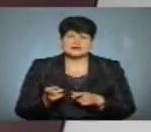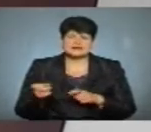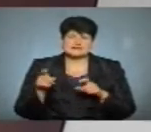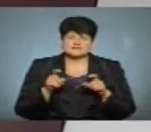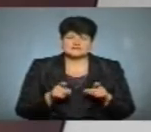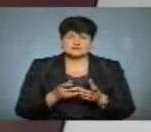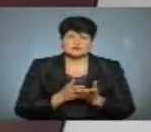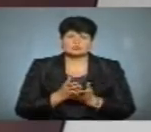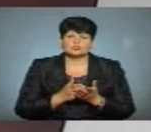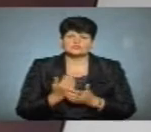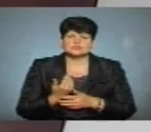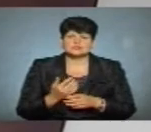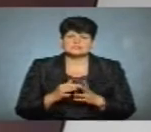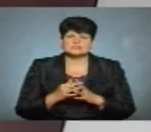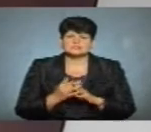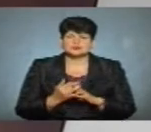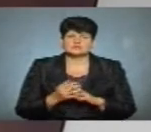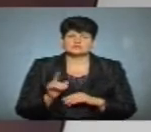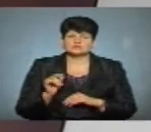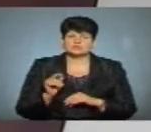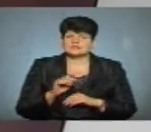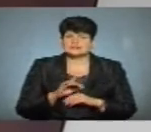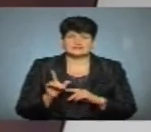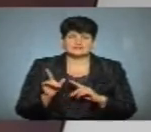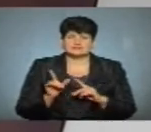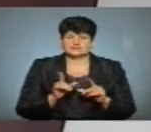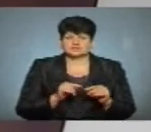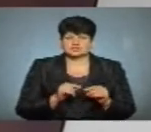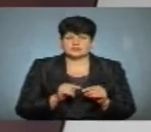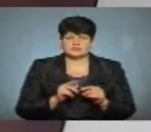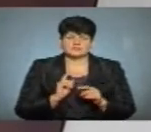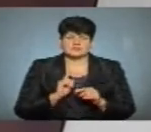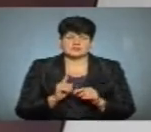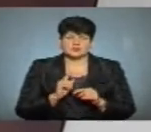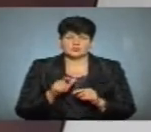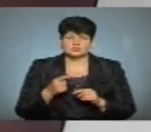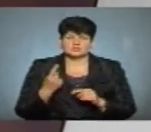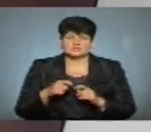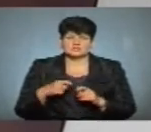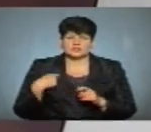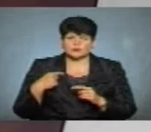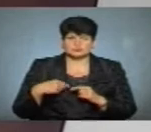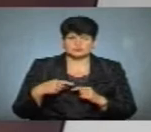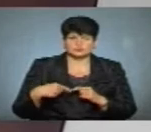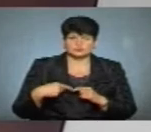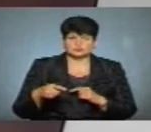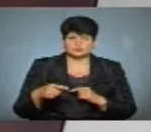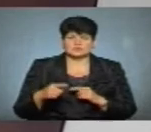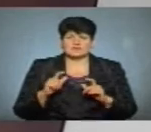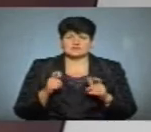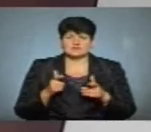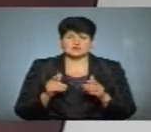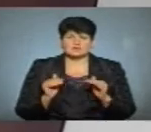який обслуговував їхнє село, від понеділка не виїжджає на рейси. Люди йдуть кілометр на іншу зупинку, але через карантинні